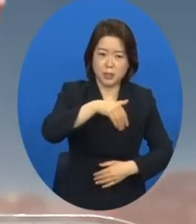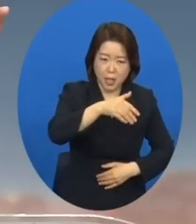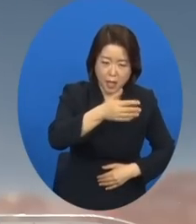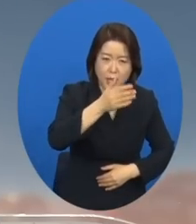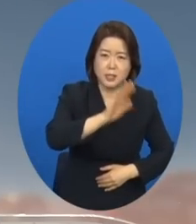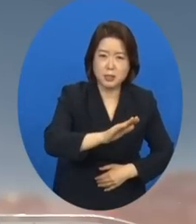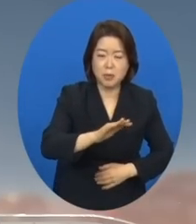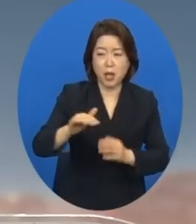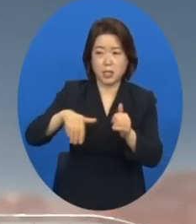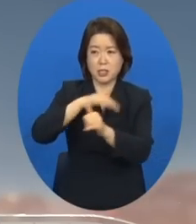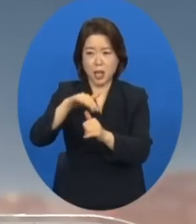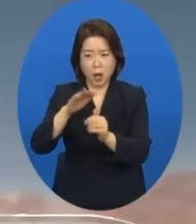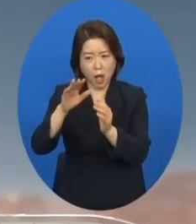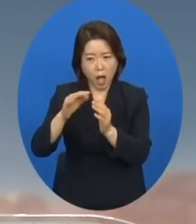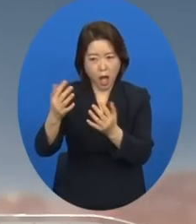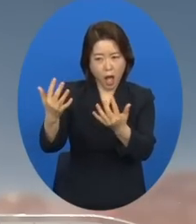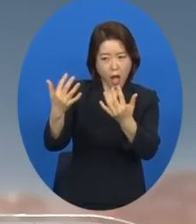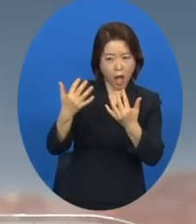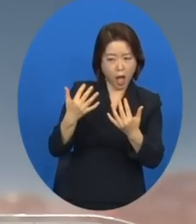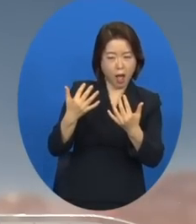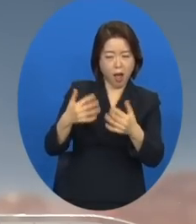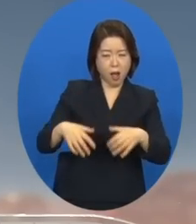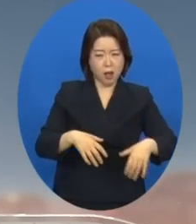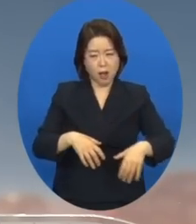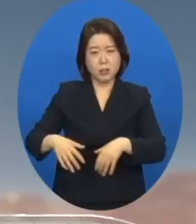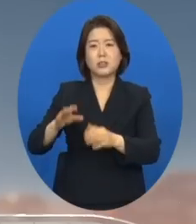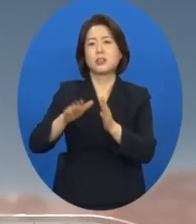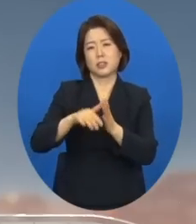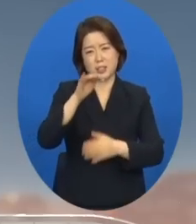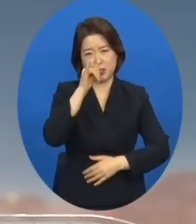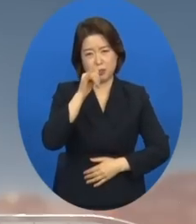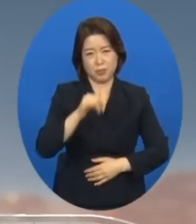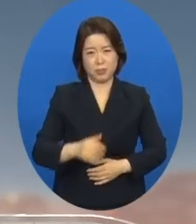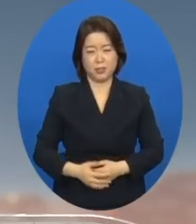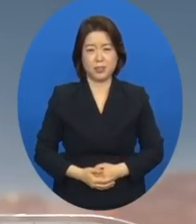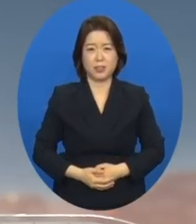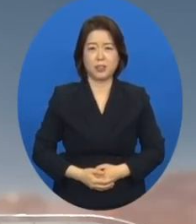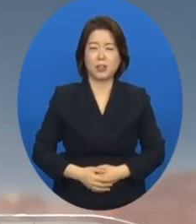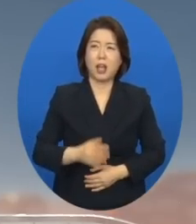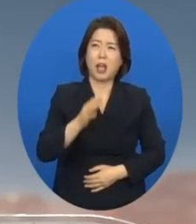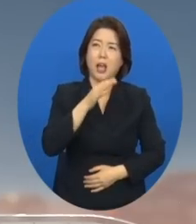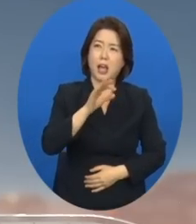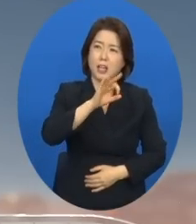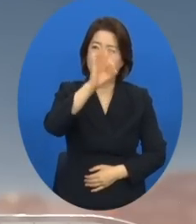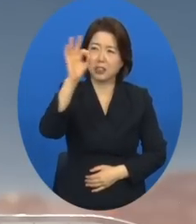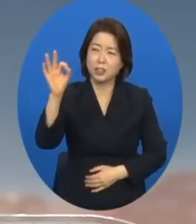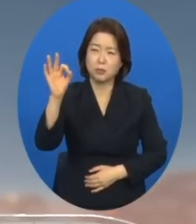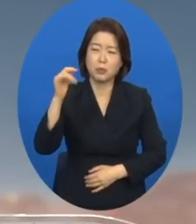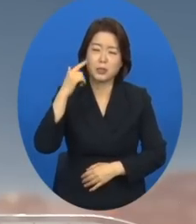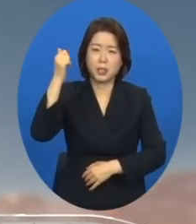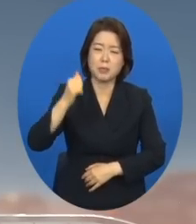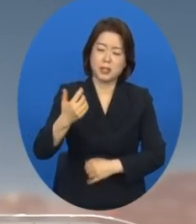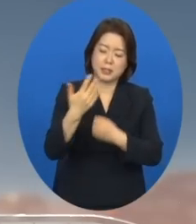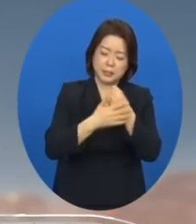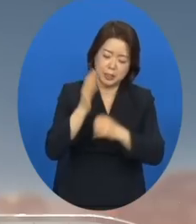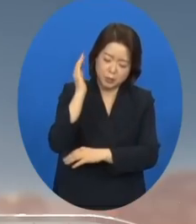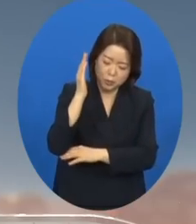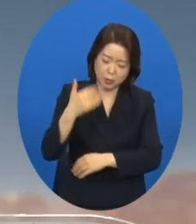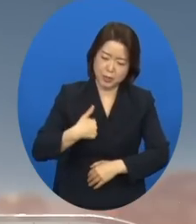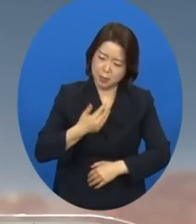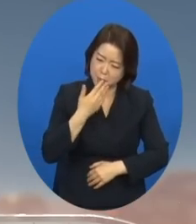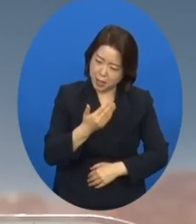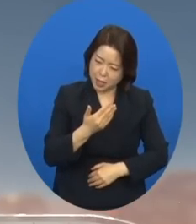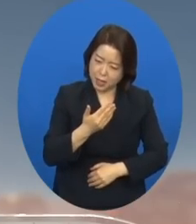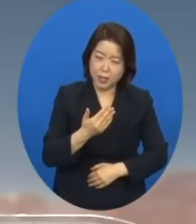상황 때문에 멈칫할 때가 있어요 아이 목사님이 그 은혜로운 설교 내가 할 수